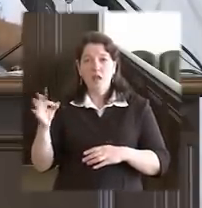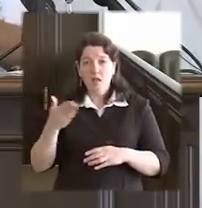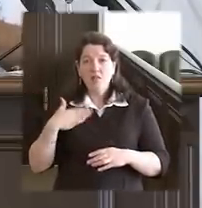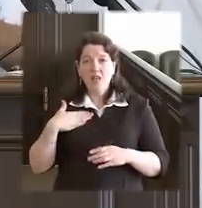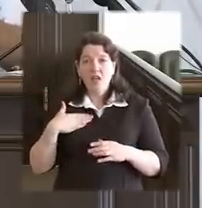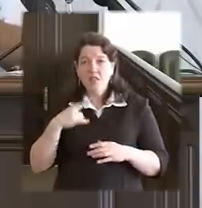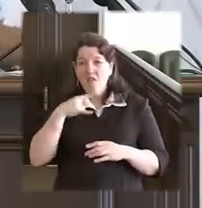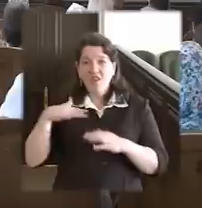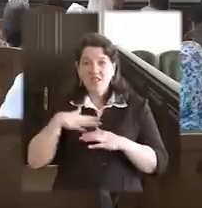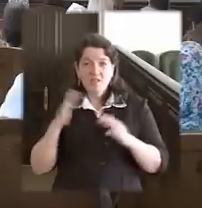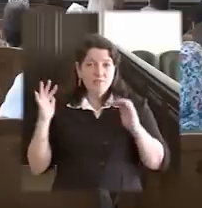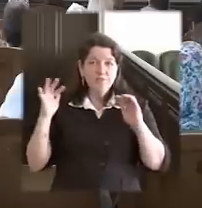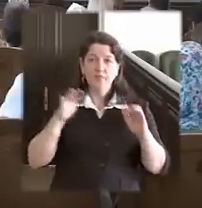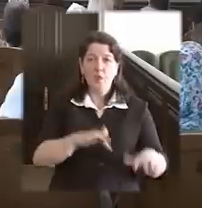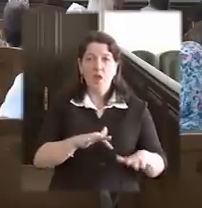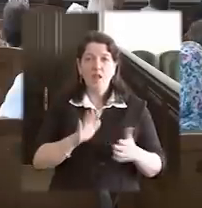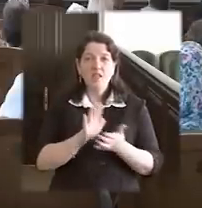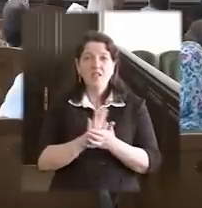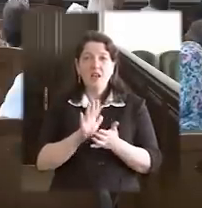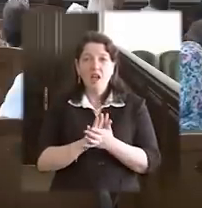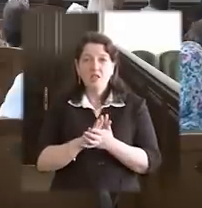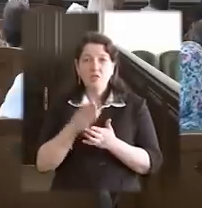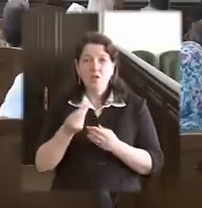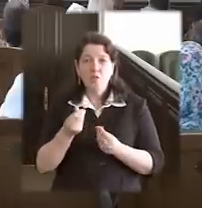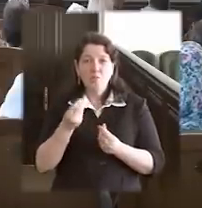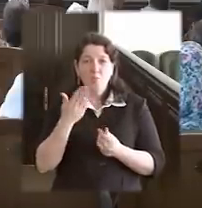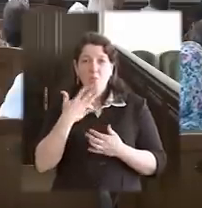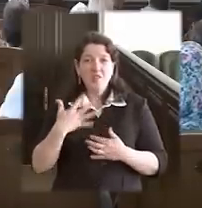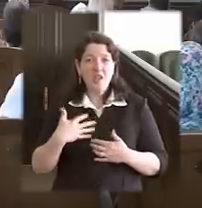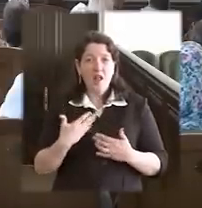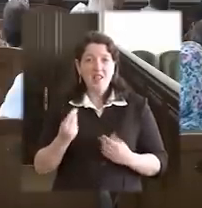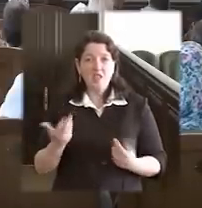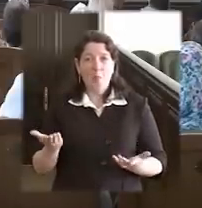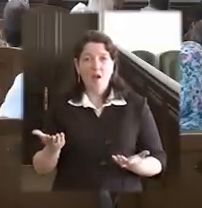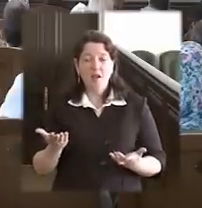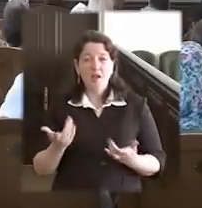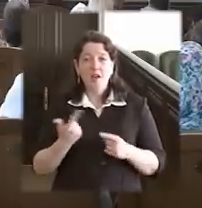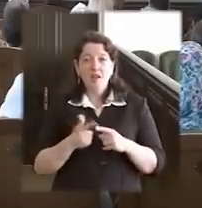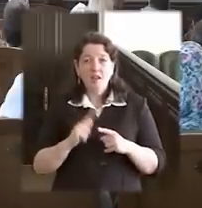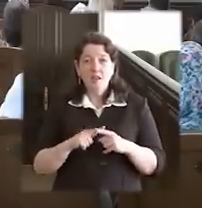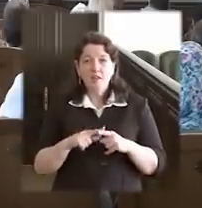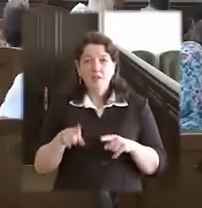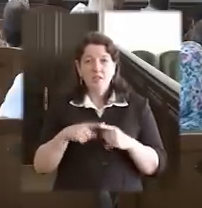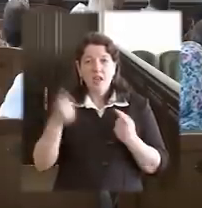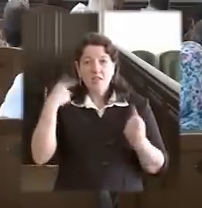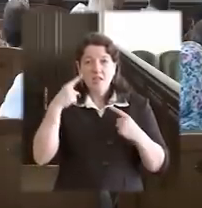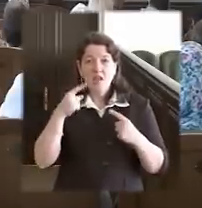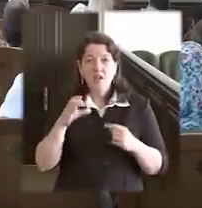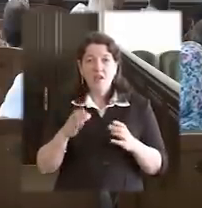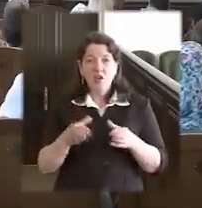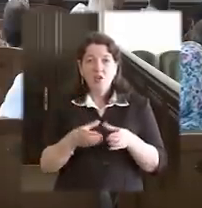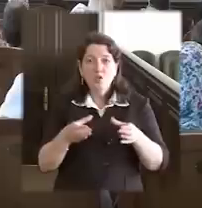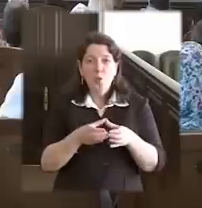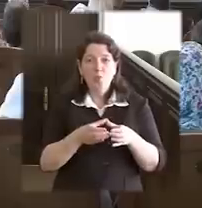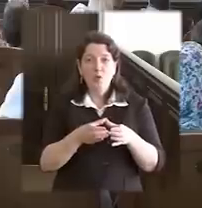захлестнут этой грязью. Грязью какой? Материализма. Грязью мистической,